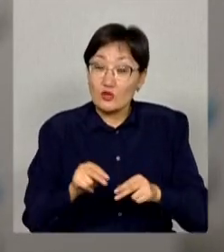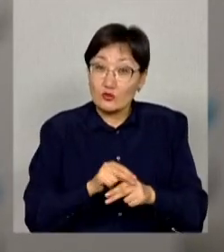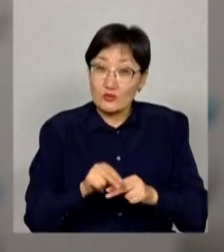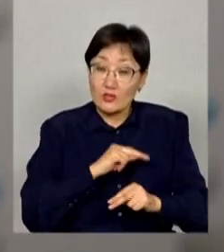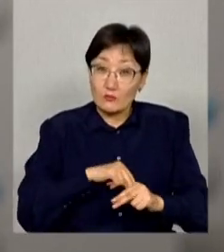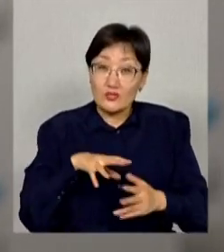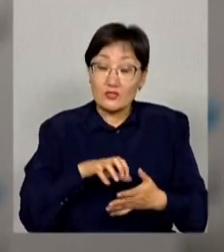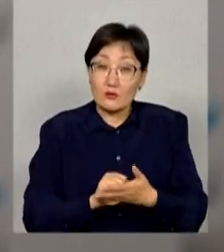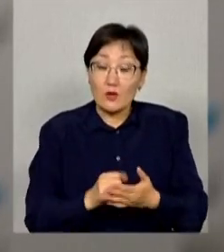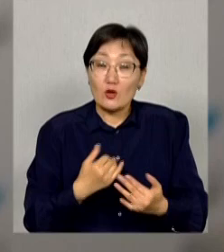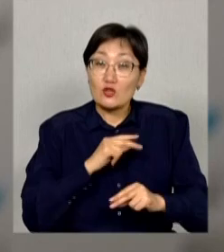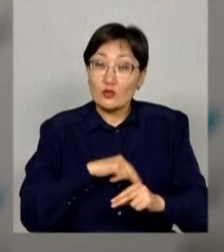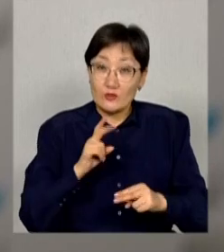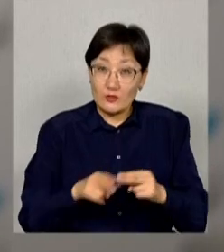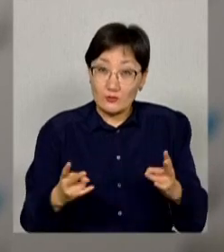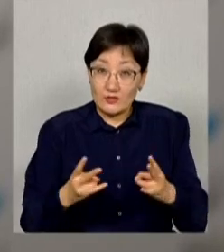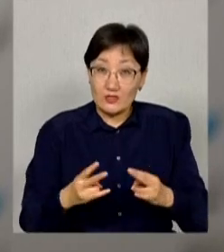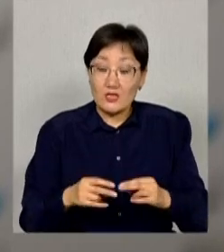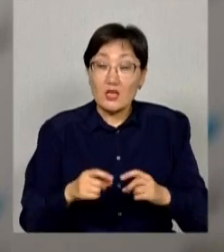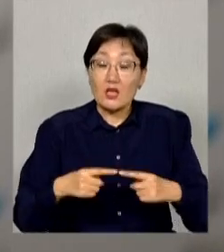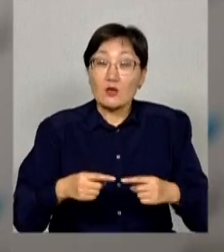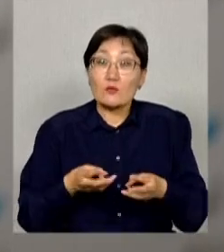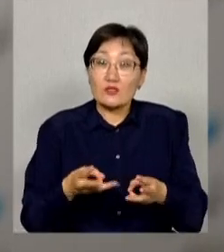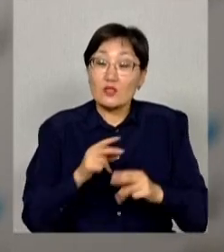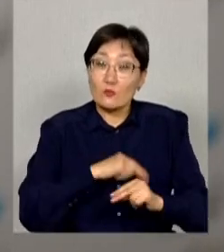айналысады. Жұмыстар бүгін аяқталуы керек. Олар қазандықты